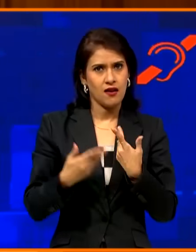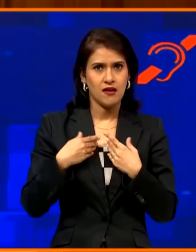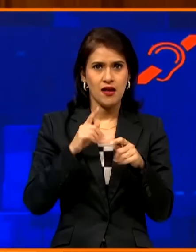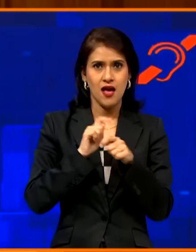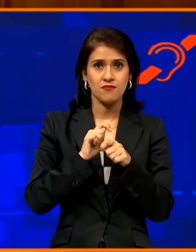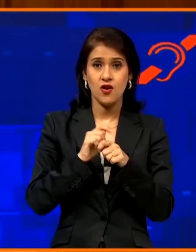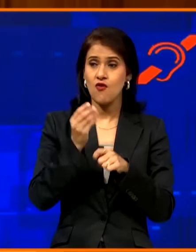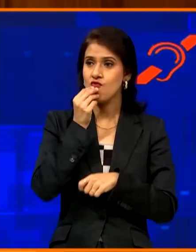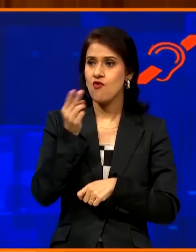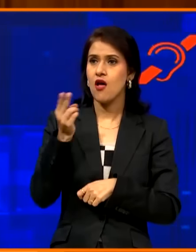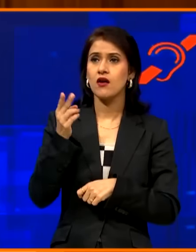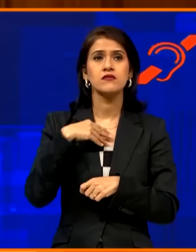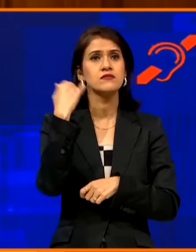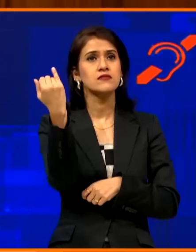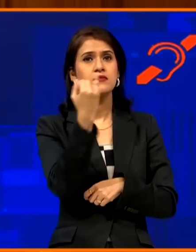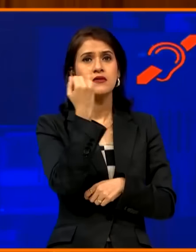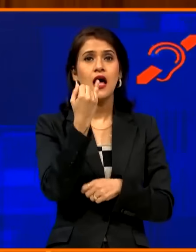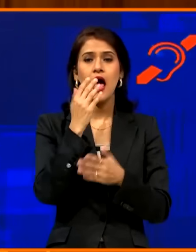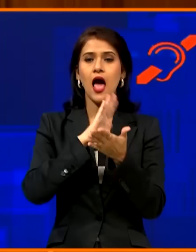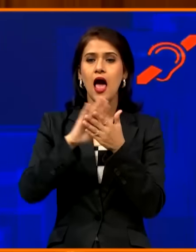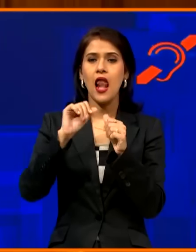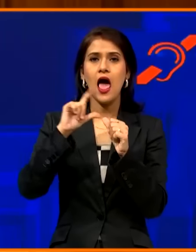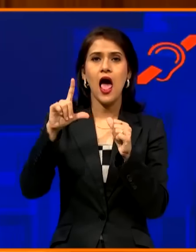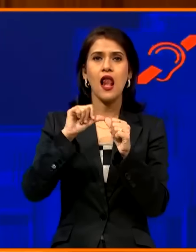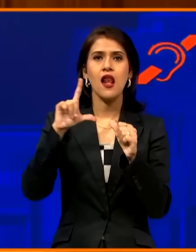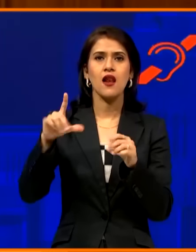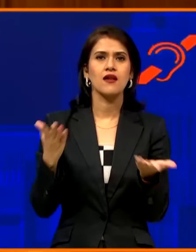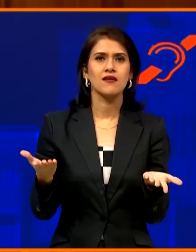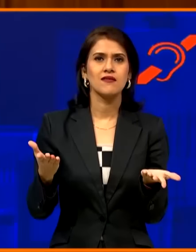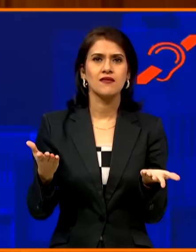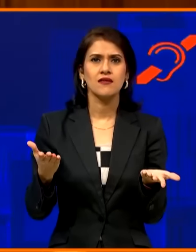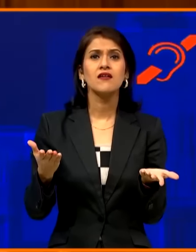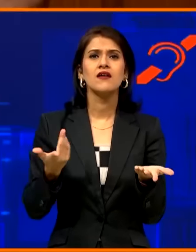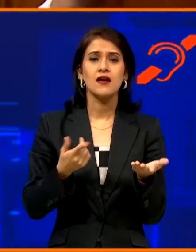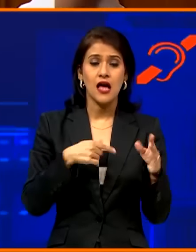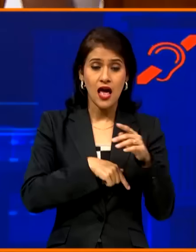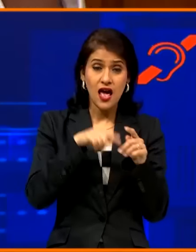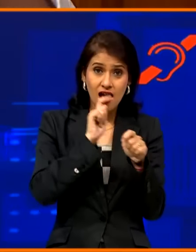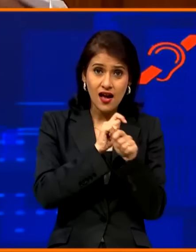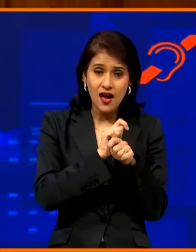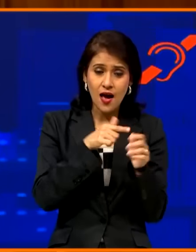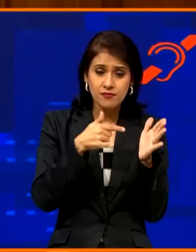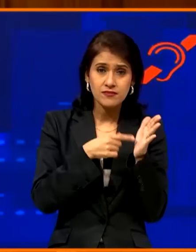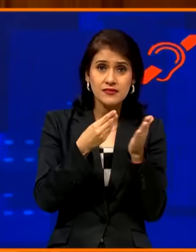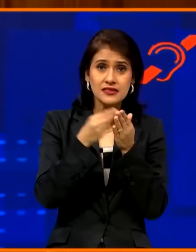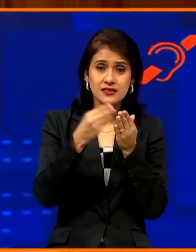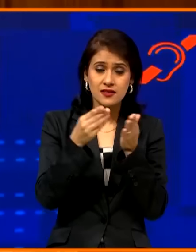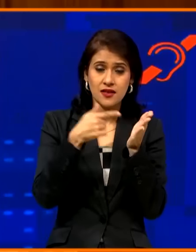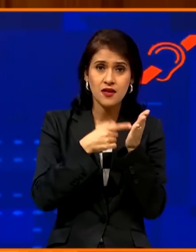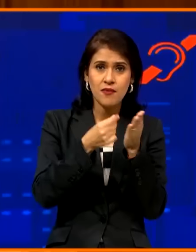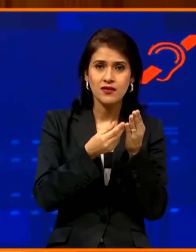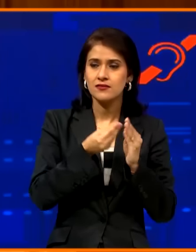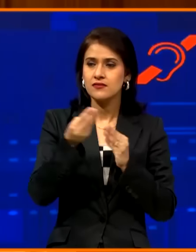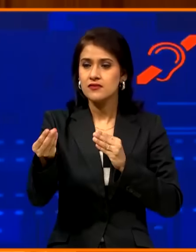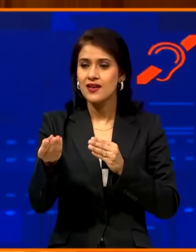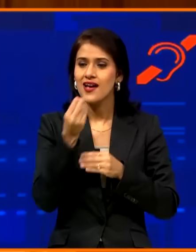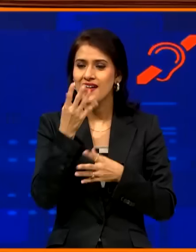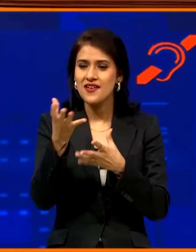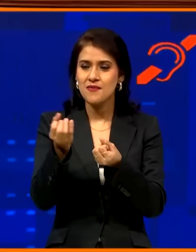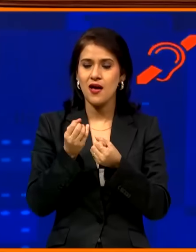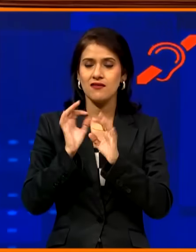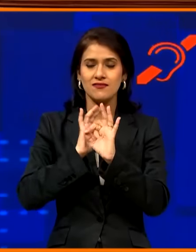रेस्टोरेंट हलाल के ढूंढते हो तो क्या हलाल हुआ कमाई ही हराम है तो फिर खाना कैसे हलाल होगा